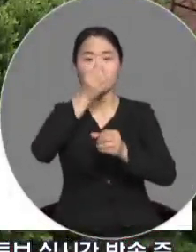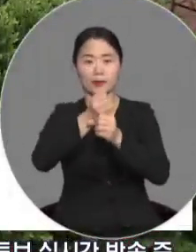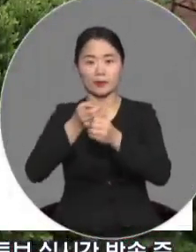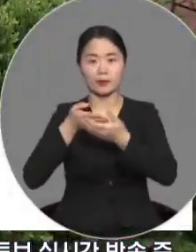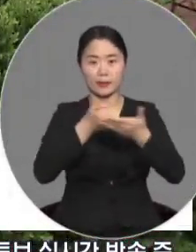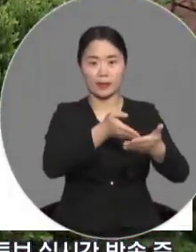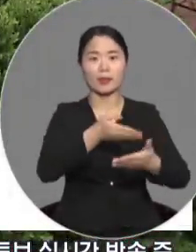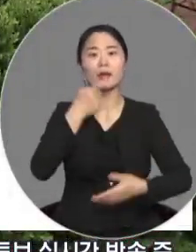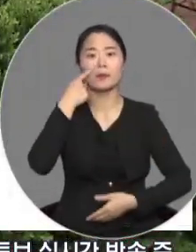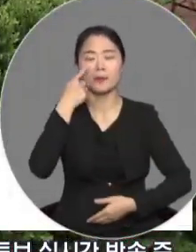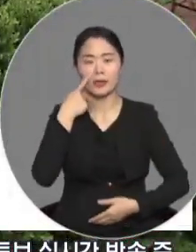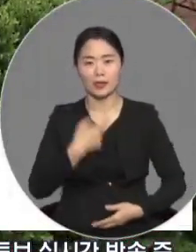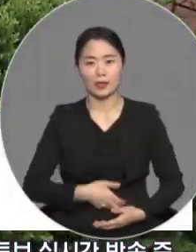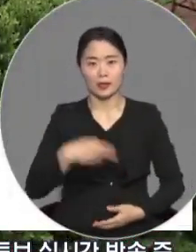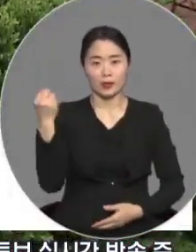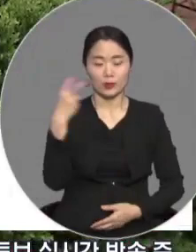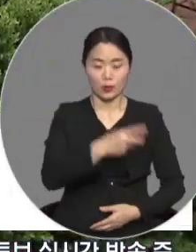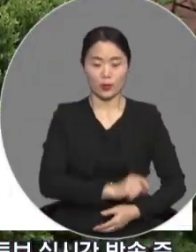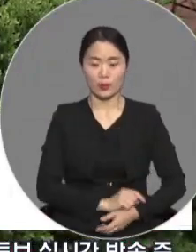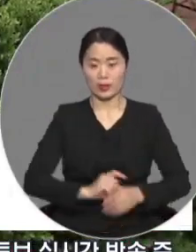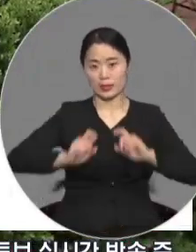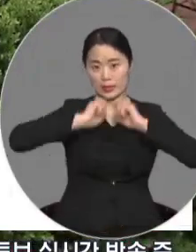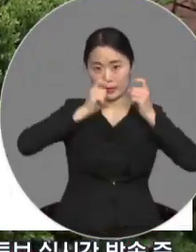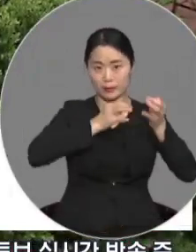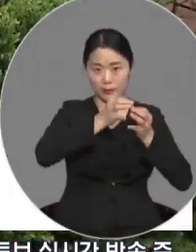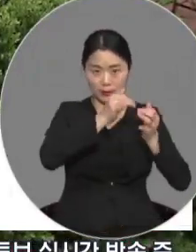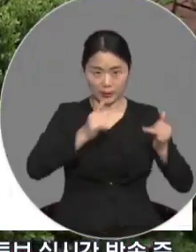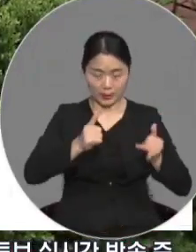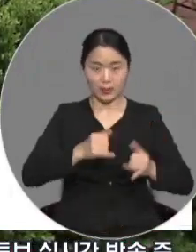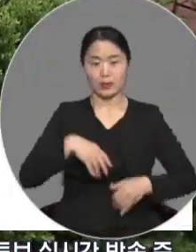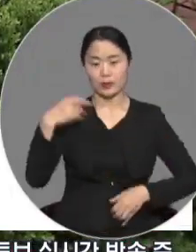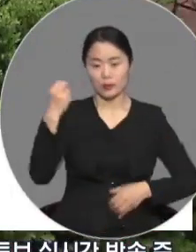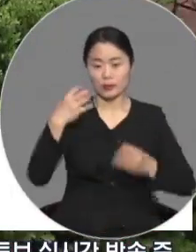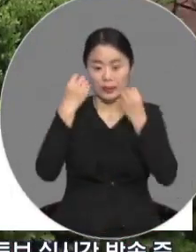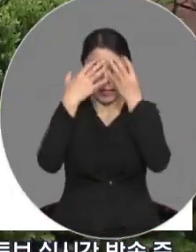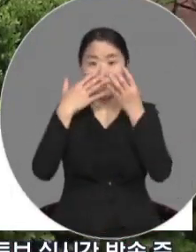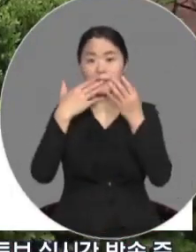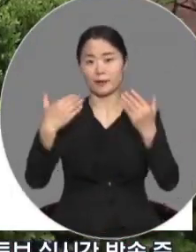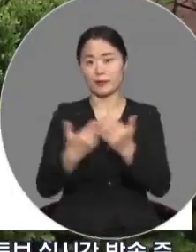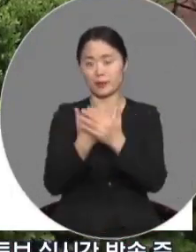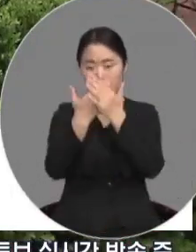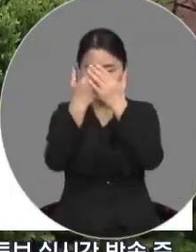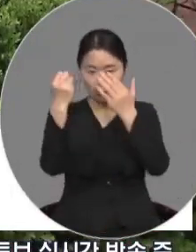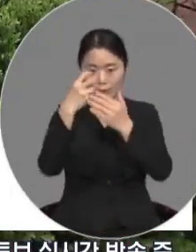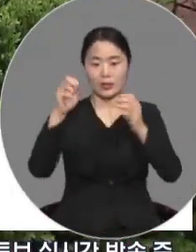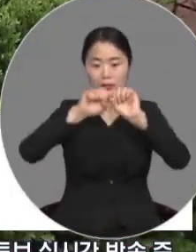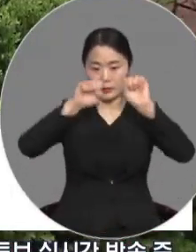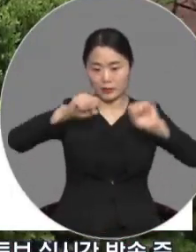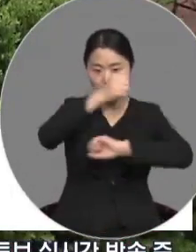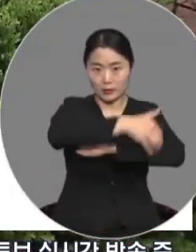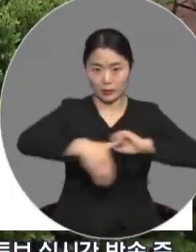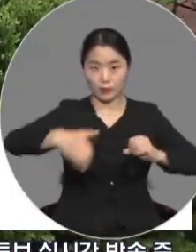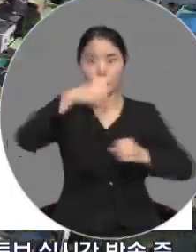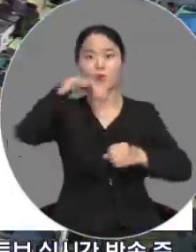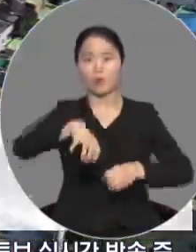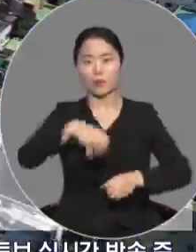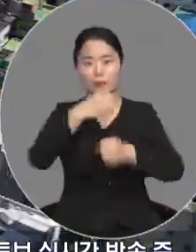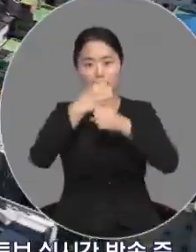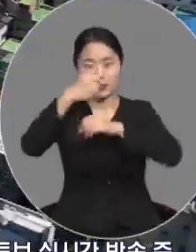위해서 폐업생계수당을 의무화하고 그리고 신성장 산업을 위해서 시스템 밸류 단지를 조성하도록